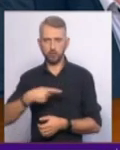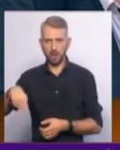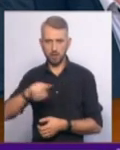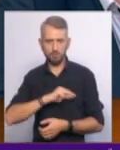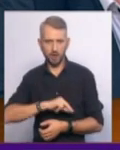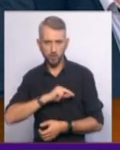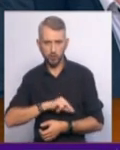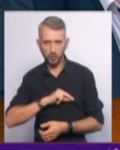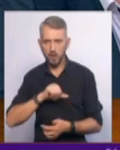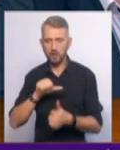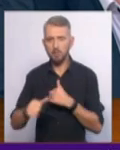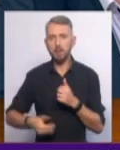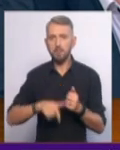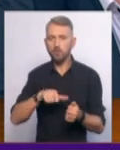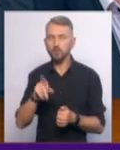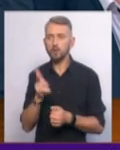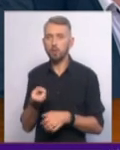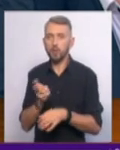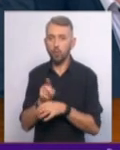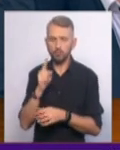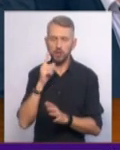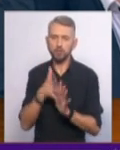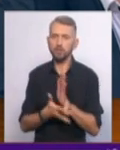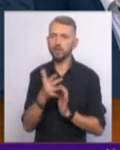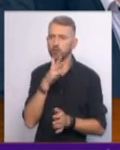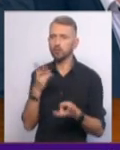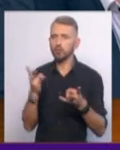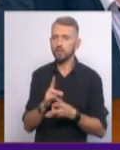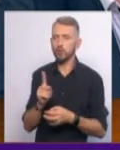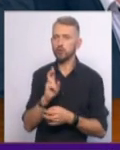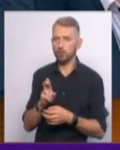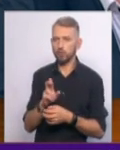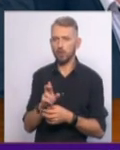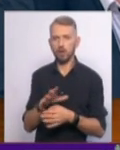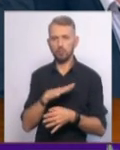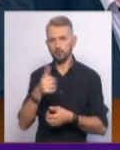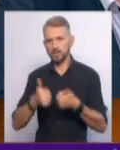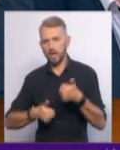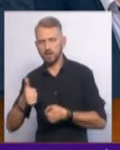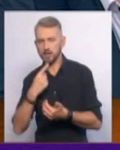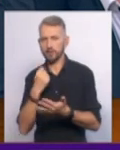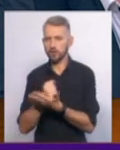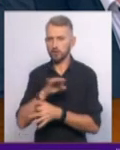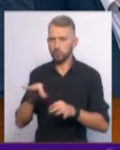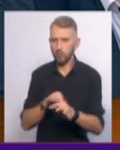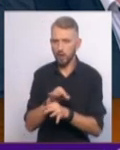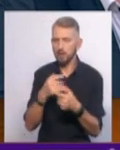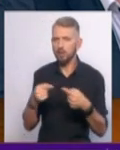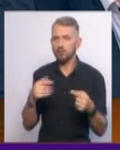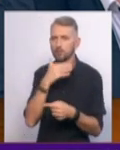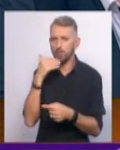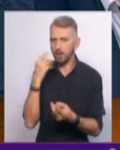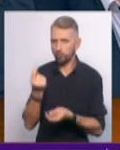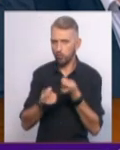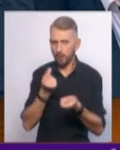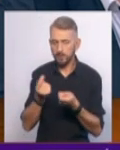працюють, саме мешканці, хто приходять, вони це розуміють, скільки часу потрібно для того, щоб пройшов тендер, був затверджений проєкт та інших багато дуже